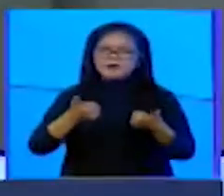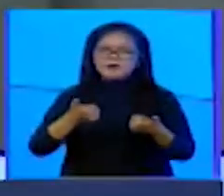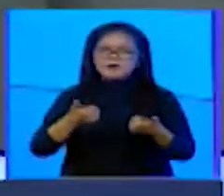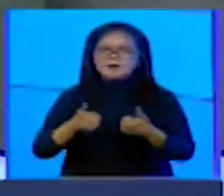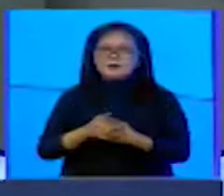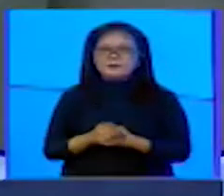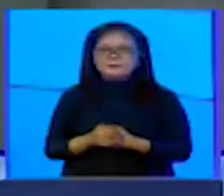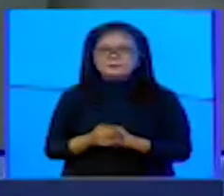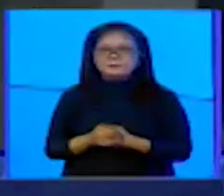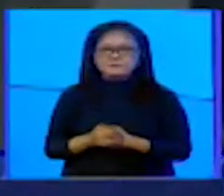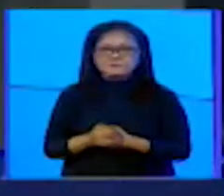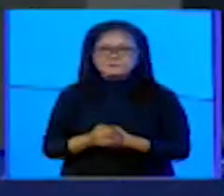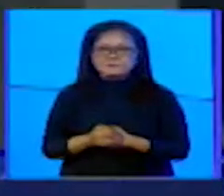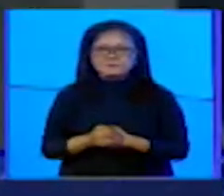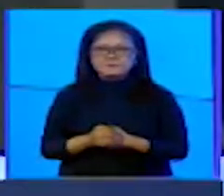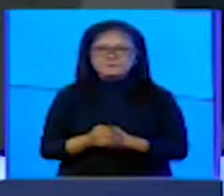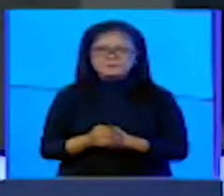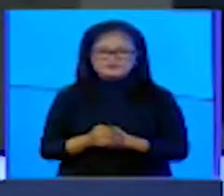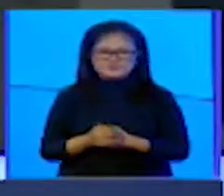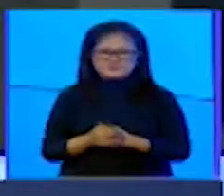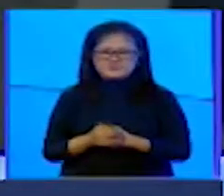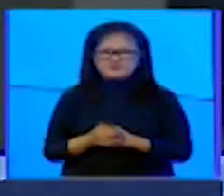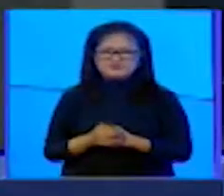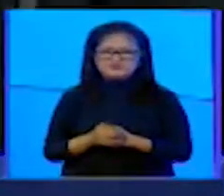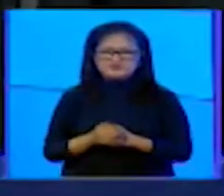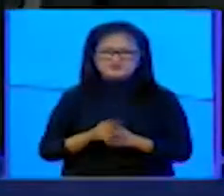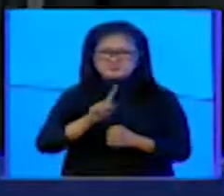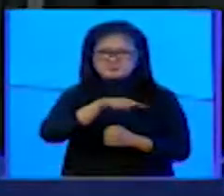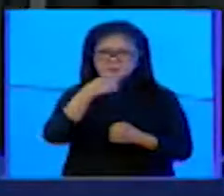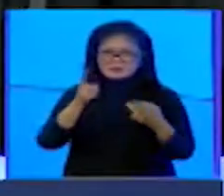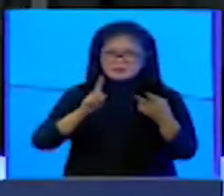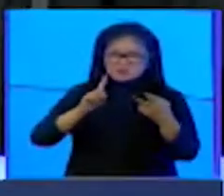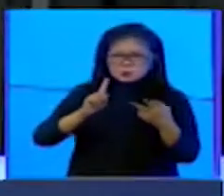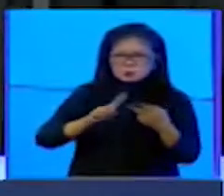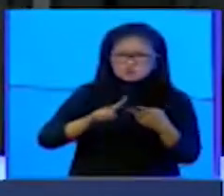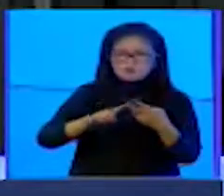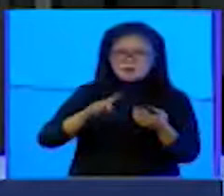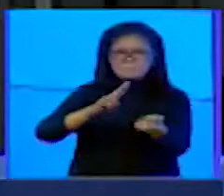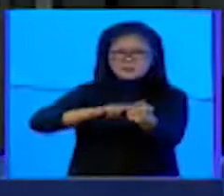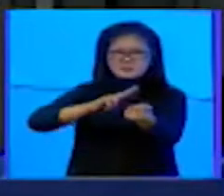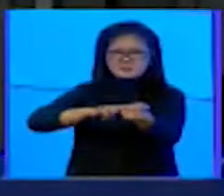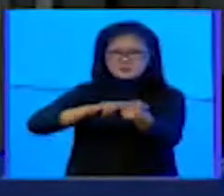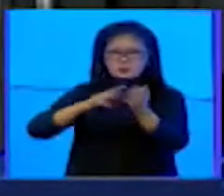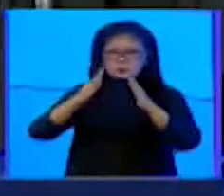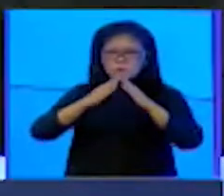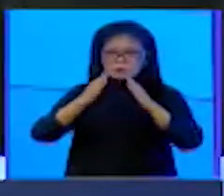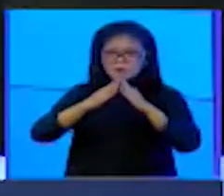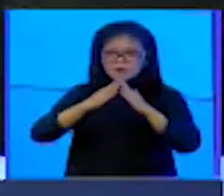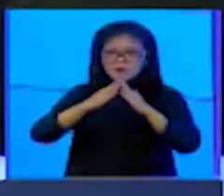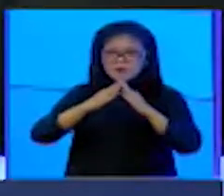maupun gejala ringan. Nah, kemudian sekarang berangsur pasien-pasien yang isolasi di asrama haji